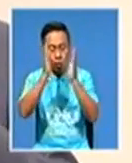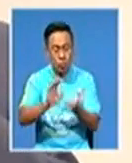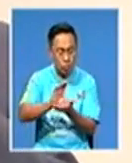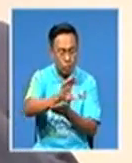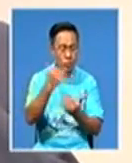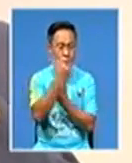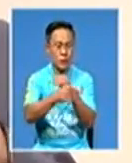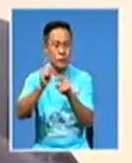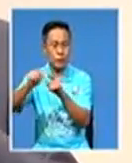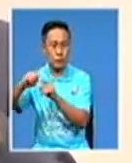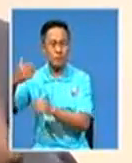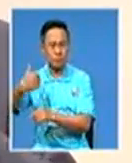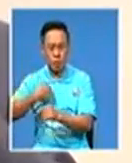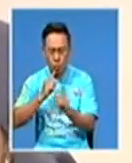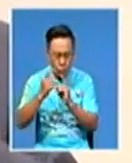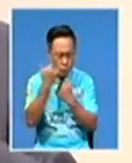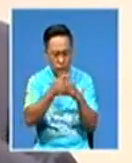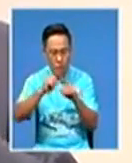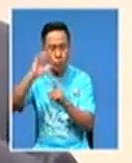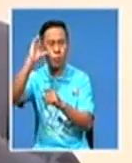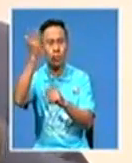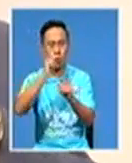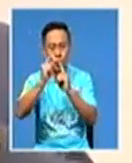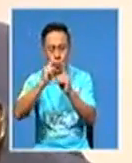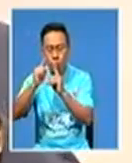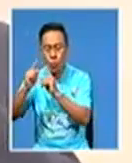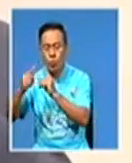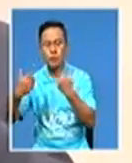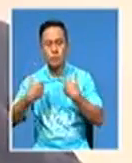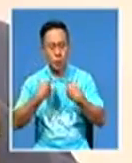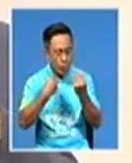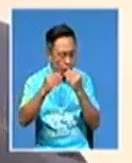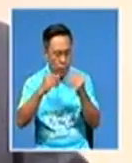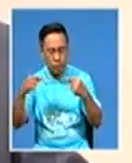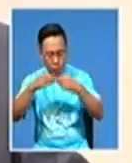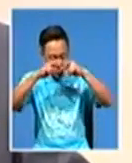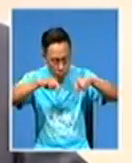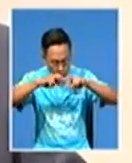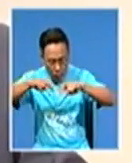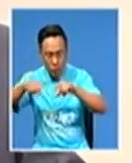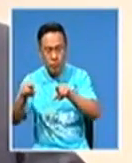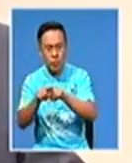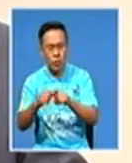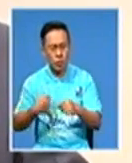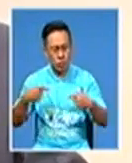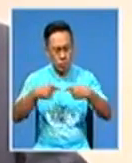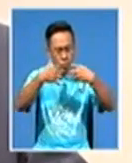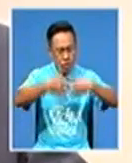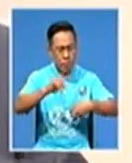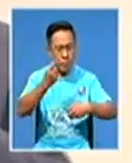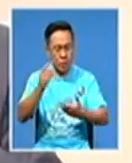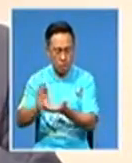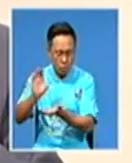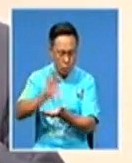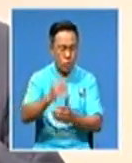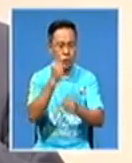งทุนต่างชาติหลายประเทศทั่วโลกเลยเพราะเขาต้องทำการศึกษาอย่างจริงจังว่าอันไหนคือสิ่งที่จะมา